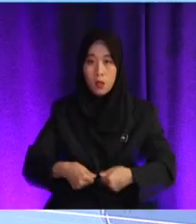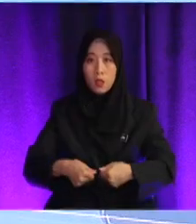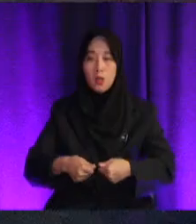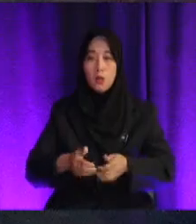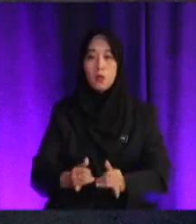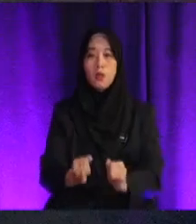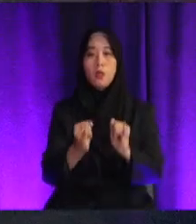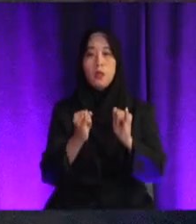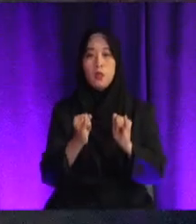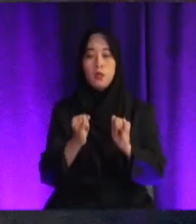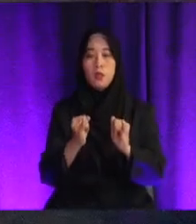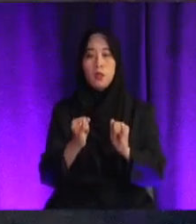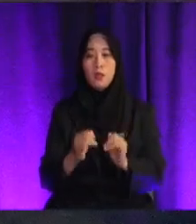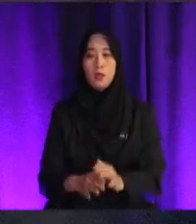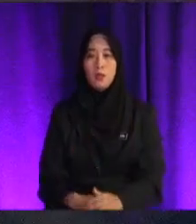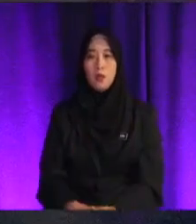Faham. Ya.